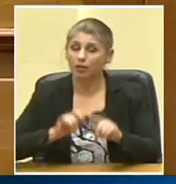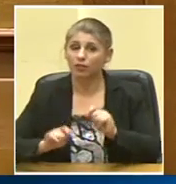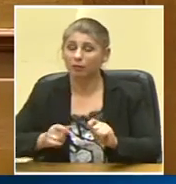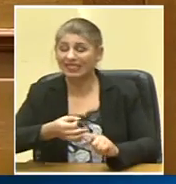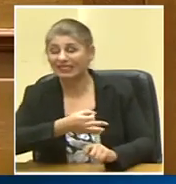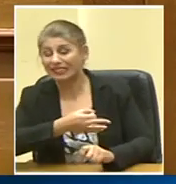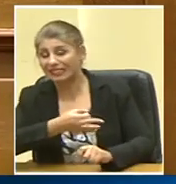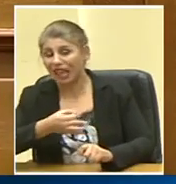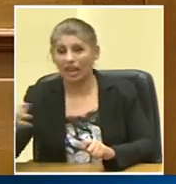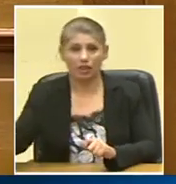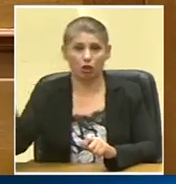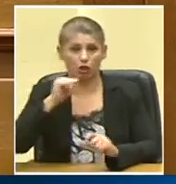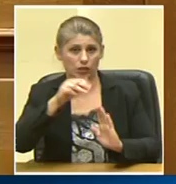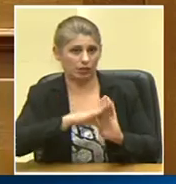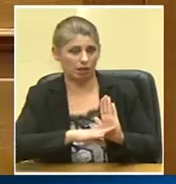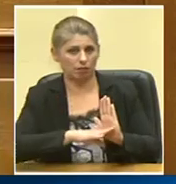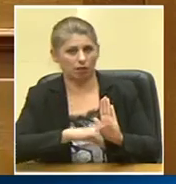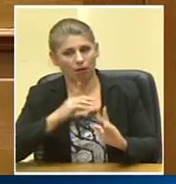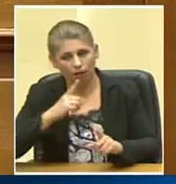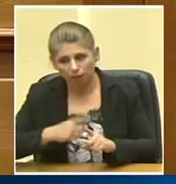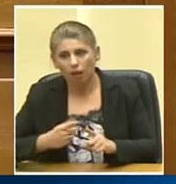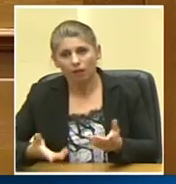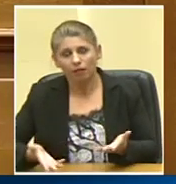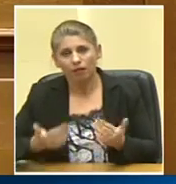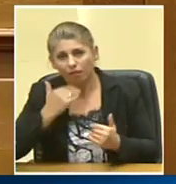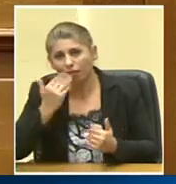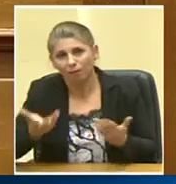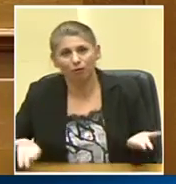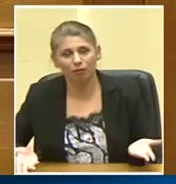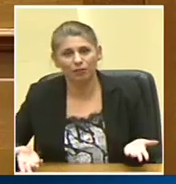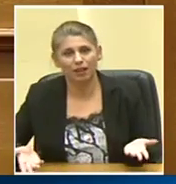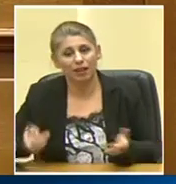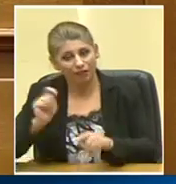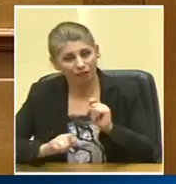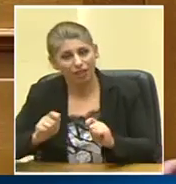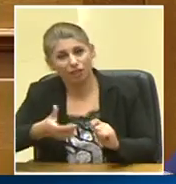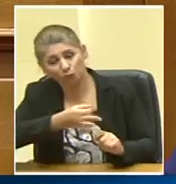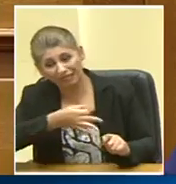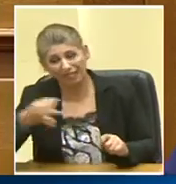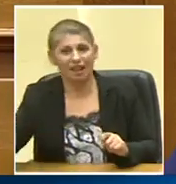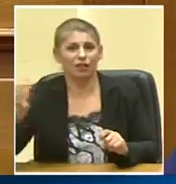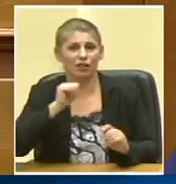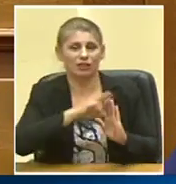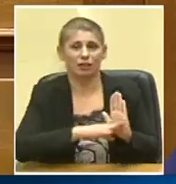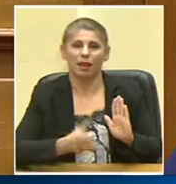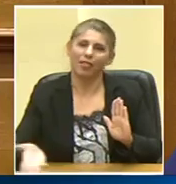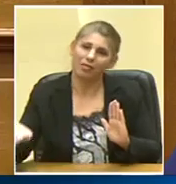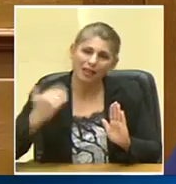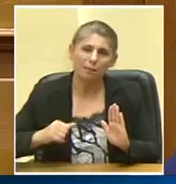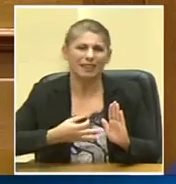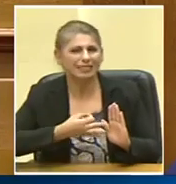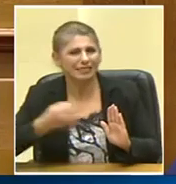τέλειο Σύνταγμα. Απλούστατα, γιατί δεν μπορούμε να δημιουργήσουμε το τέλειο Σύνταγμα, γιατί δεν υπάρχει τέλειο